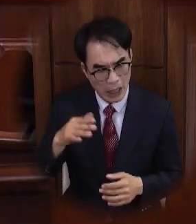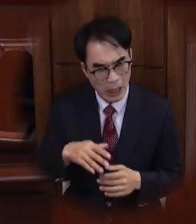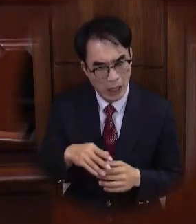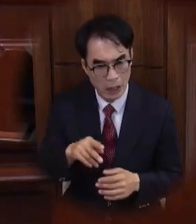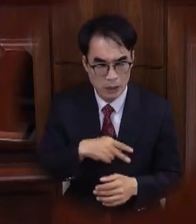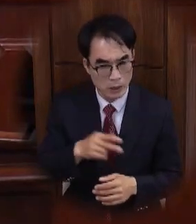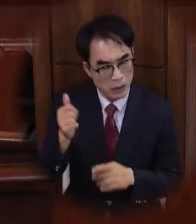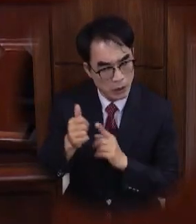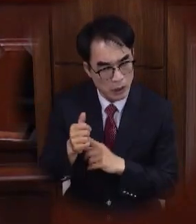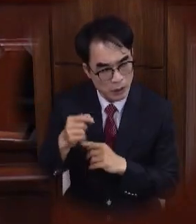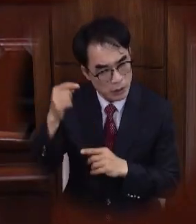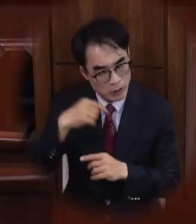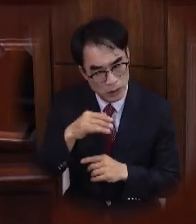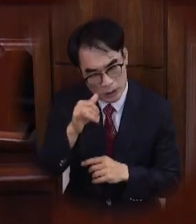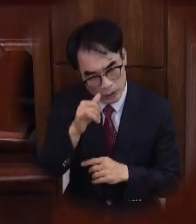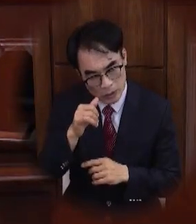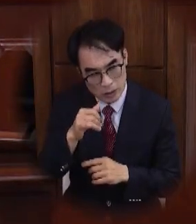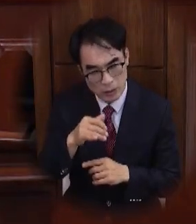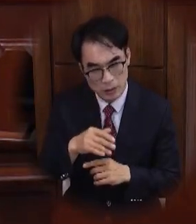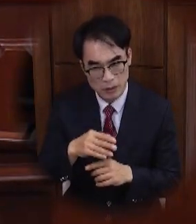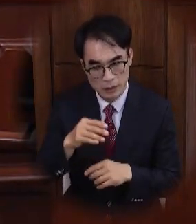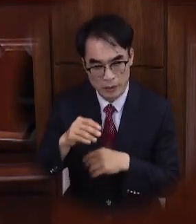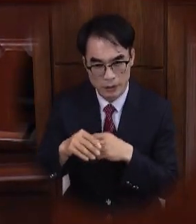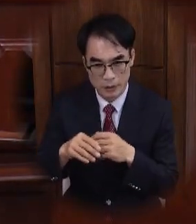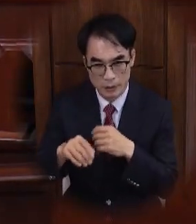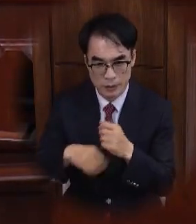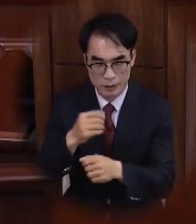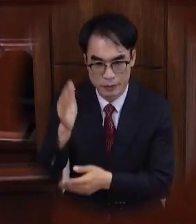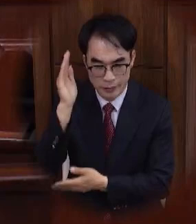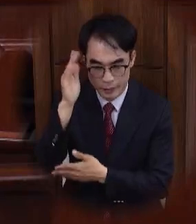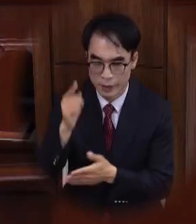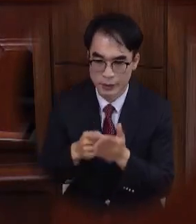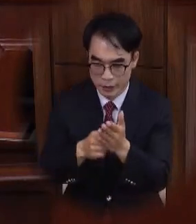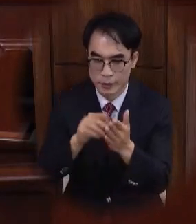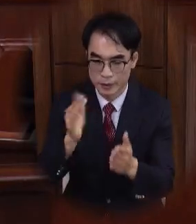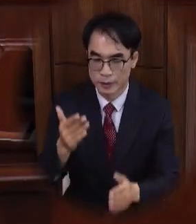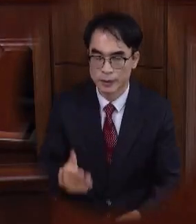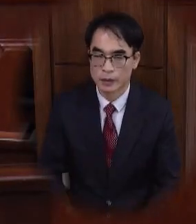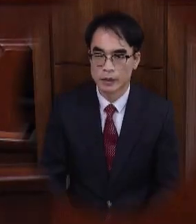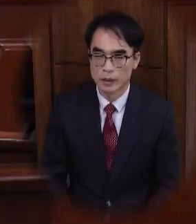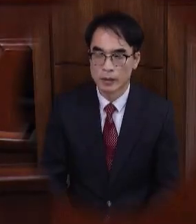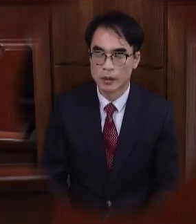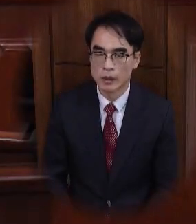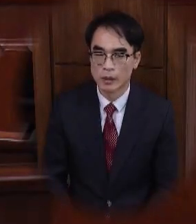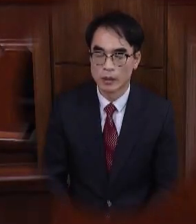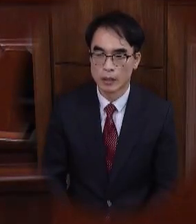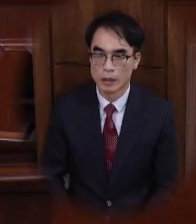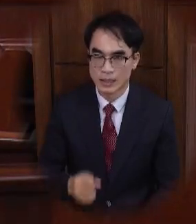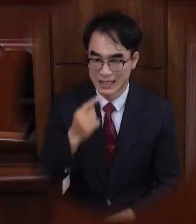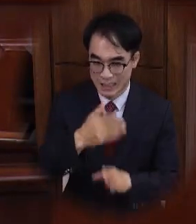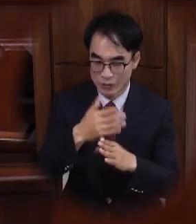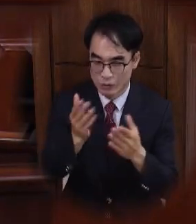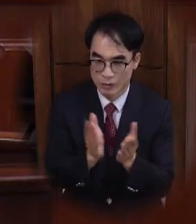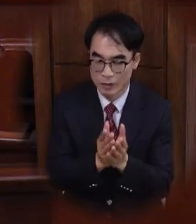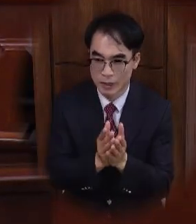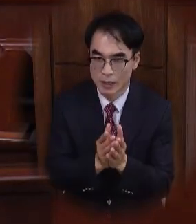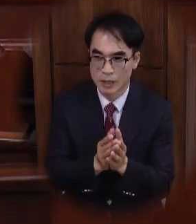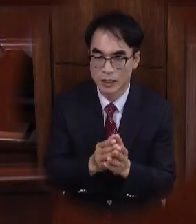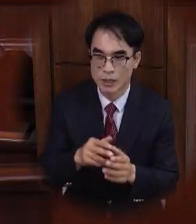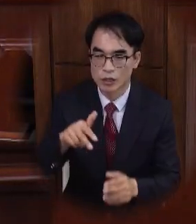않는다 생각하고 자유발언을 신청하게 되습니다 당에서 의